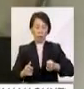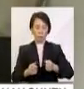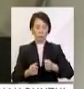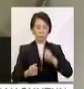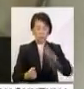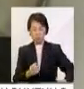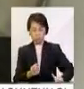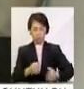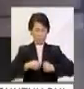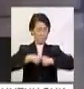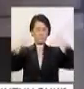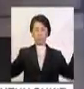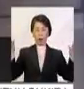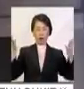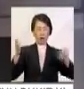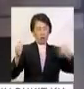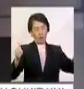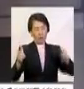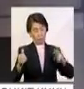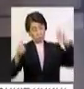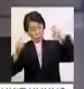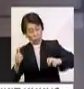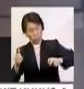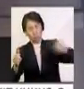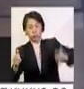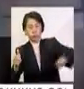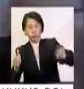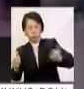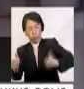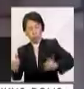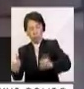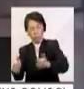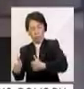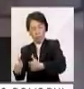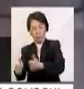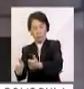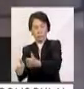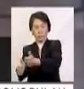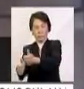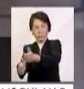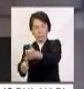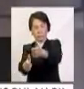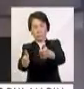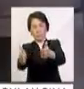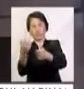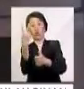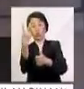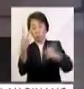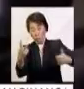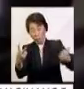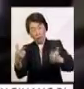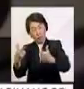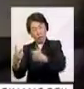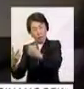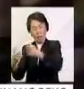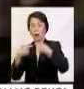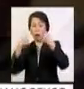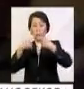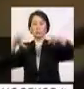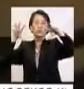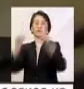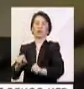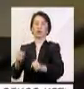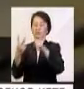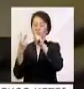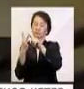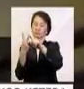berlengah menanggalkan jubah yang dipakainya, melompat keluar dari tempatnya dan berlari mengejar kedua-dua suspek tersebut. Dia berjaya menangkap